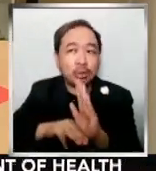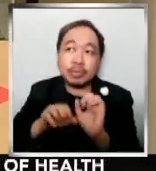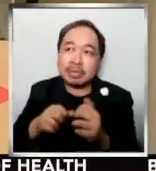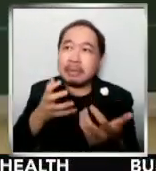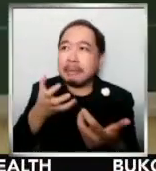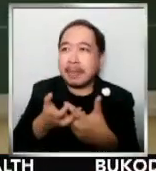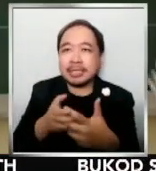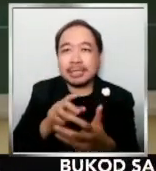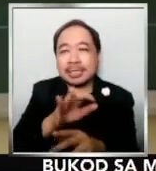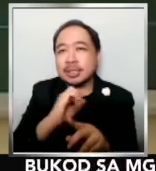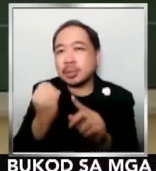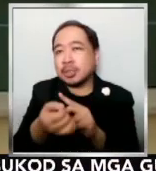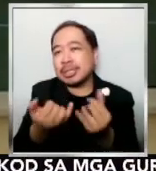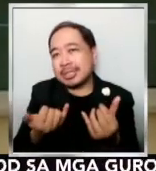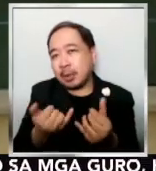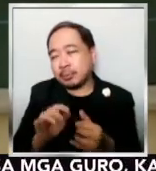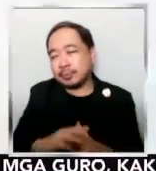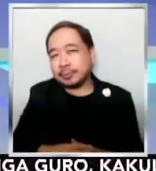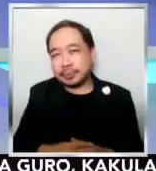Umali, Nakatutok, 24 Oras.